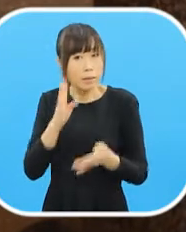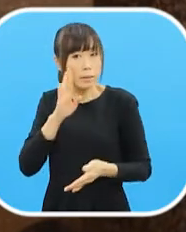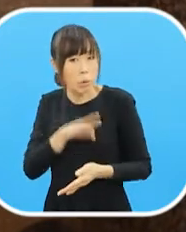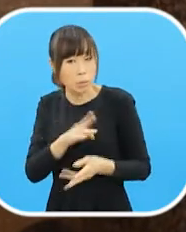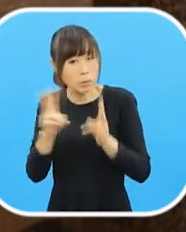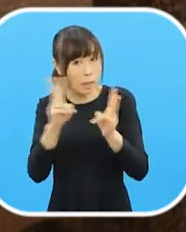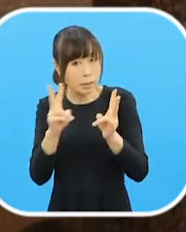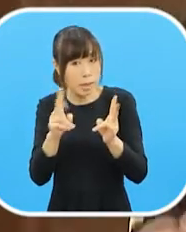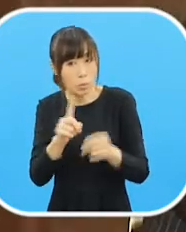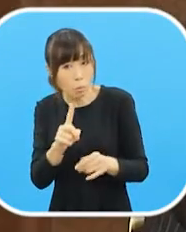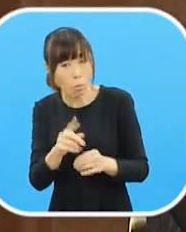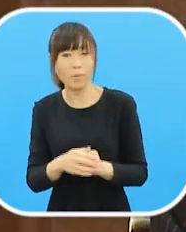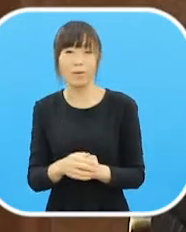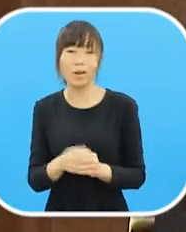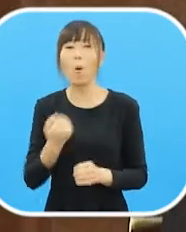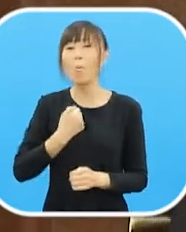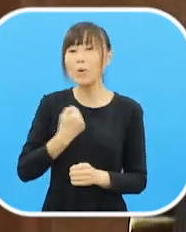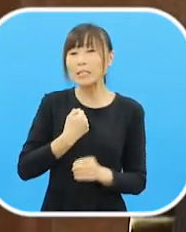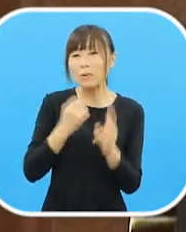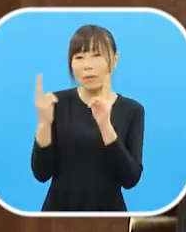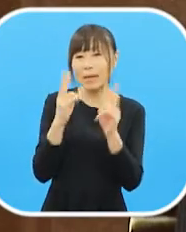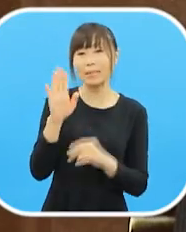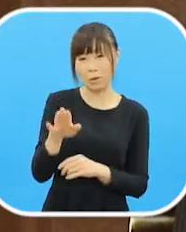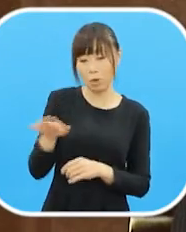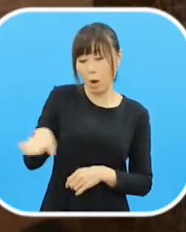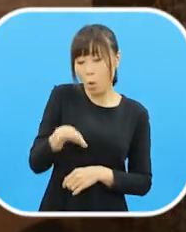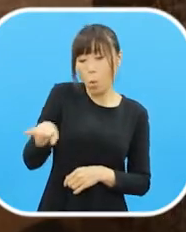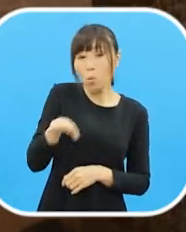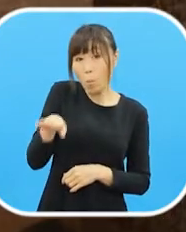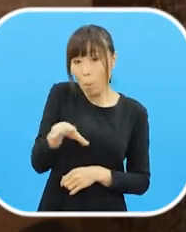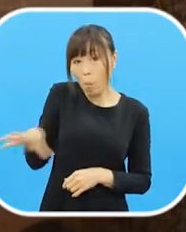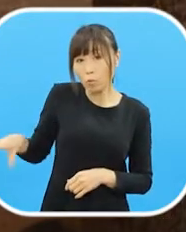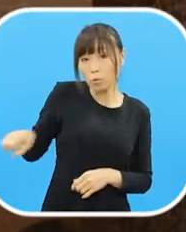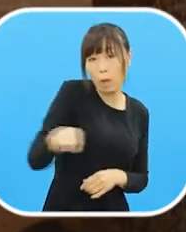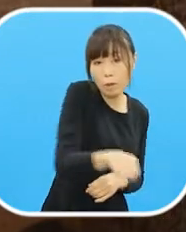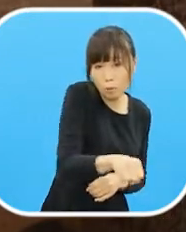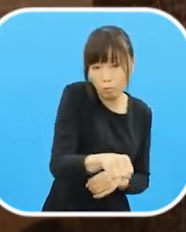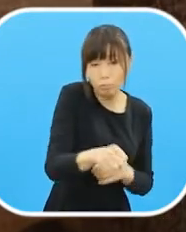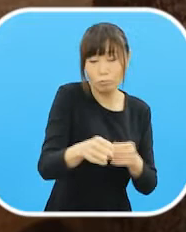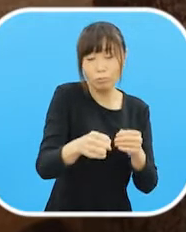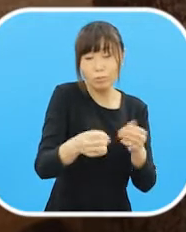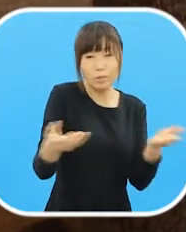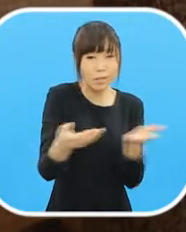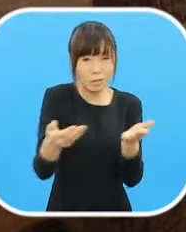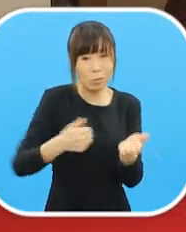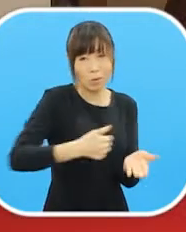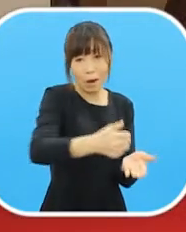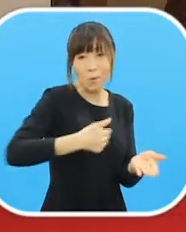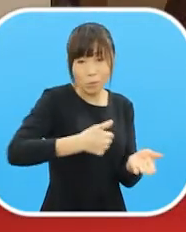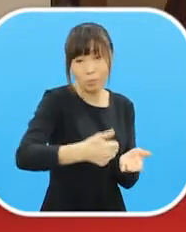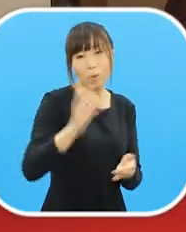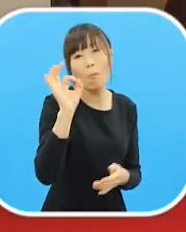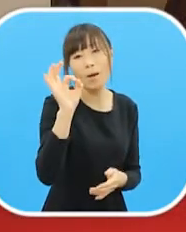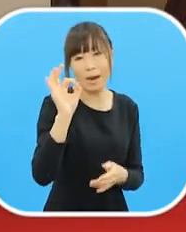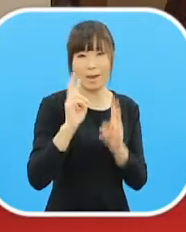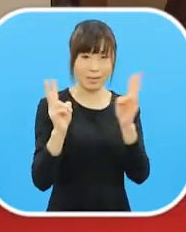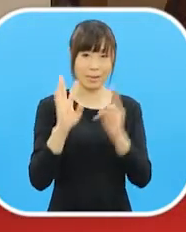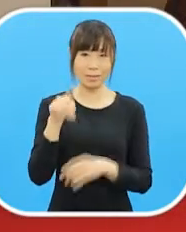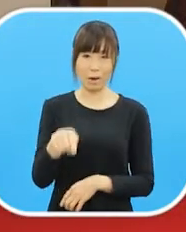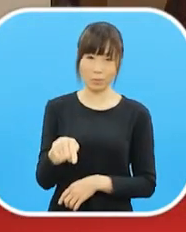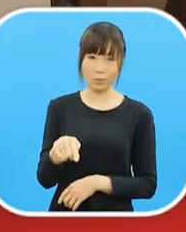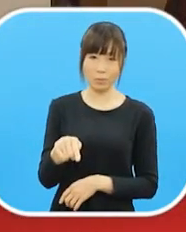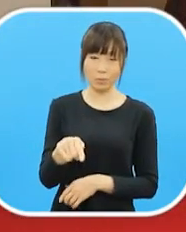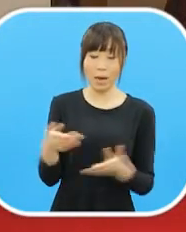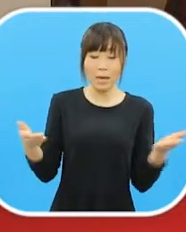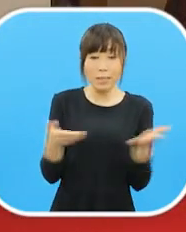白い会社あるんですよ、子連れ出勤が OK、っていうのはほら、はあ、いいですね、時間関係でしょ、すぐ隣に、ね、その託